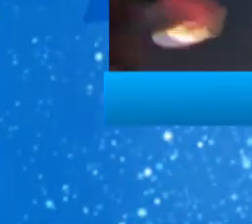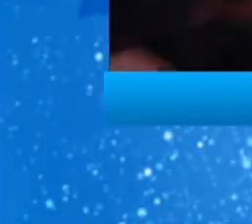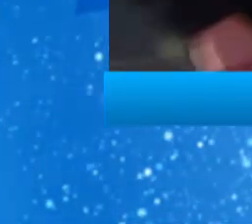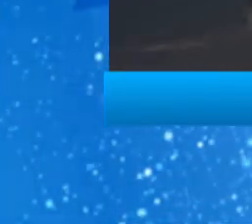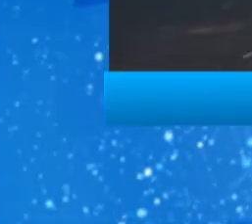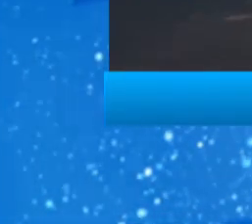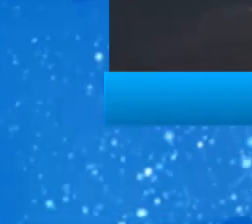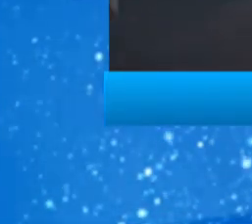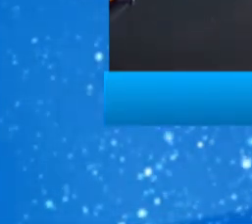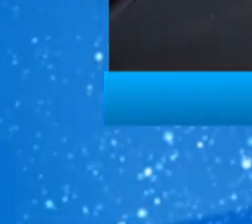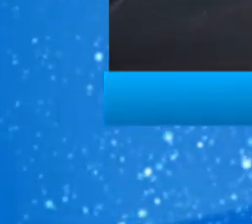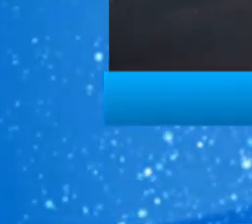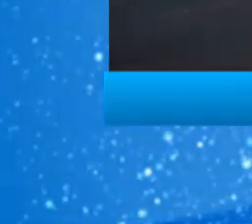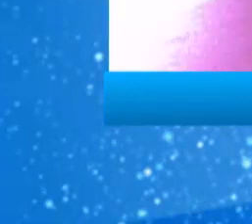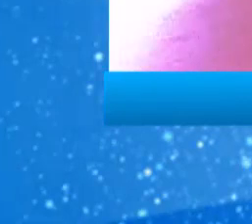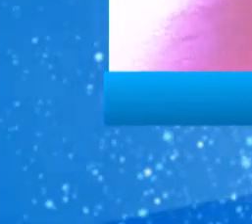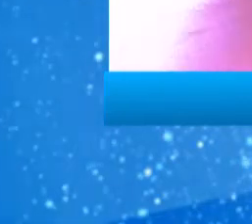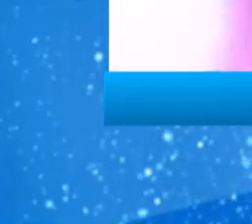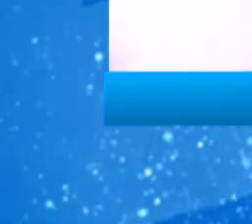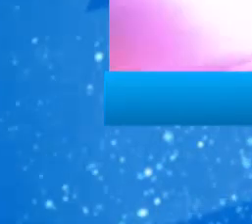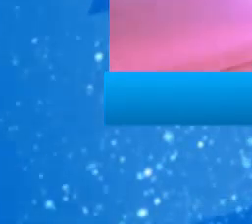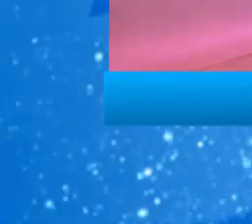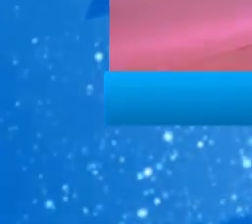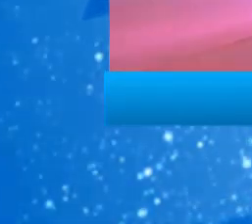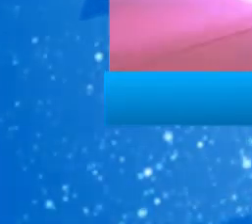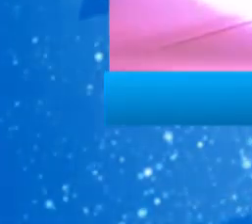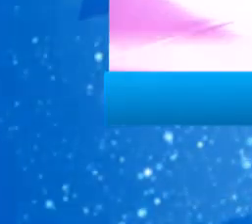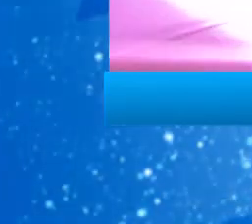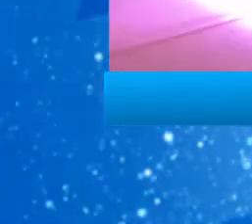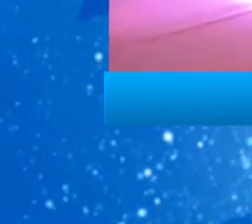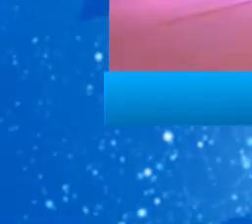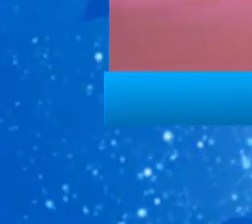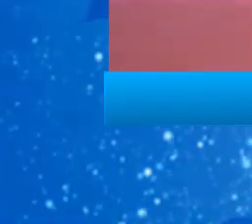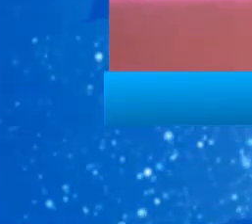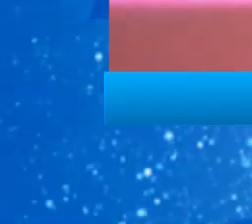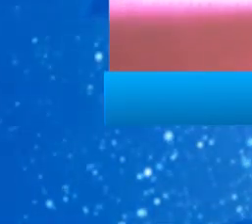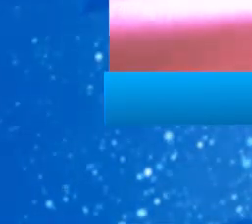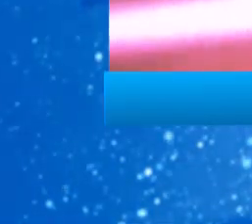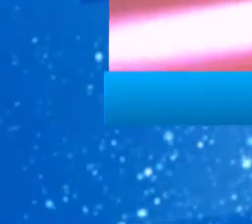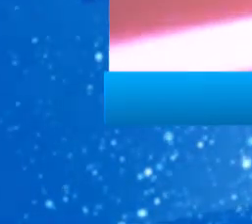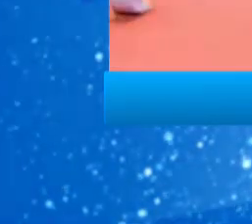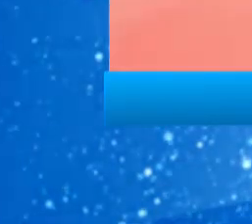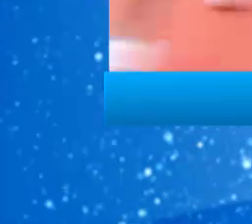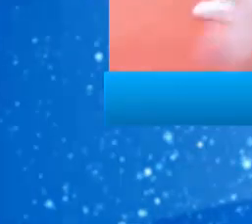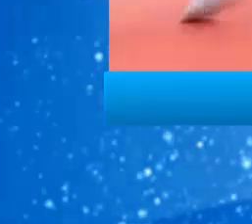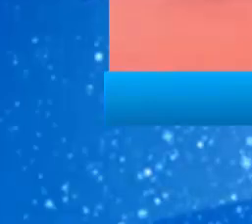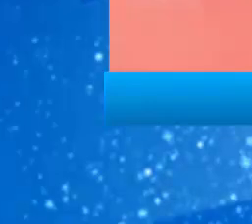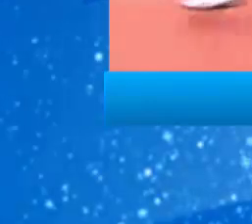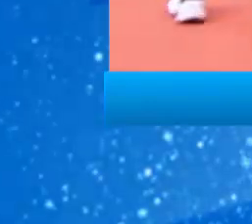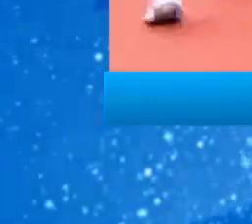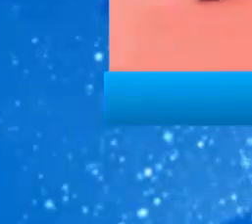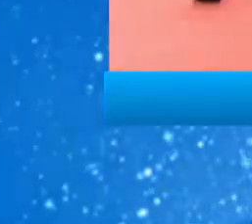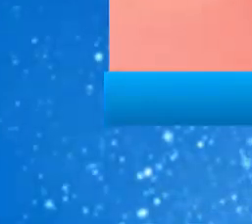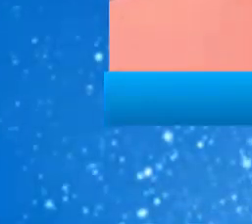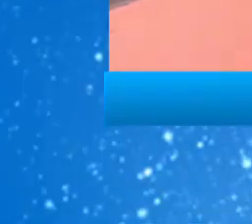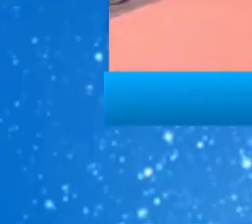הרבה מאוד אירועים, וכבר החל ממחר יתחילו באקספו החזרות הגנרליות, חצאי הגמר, התחרות